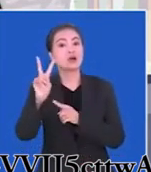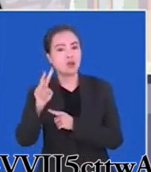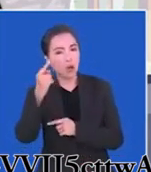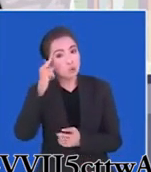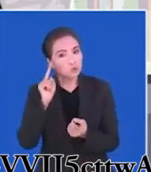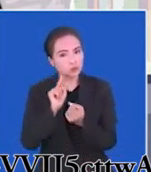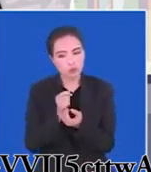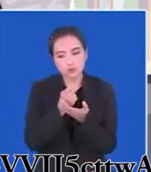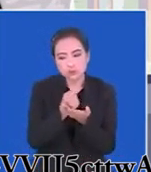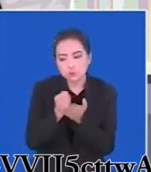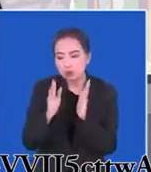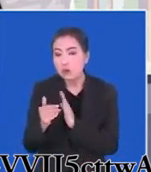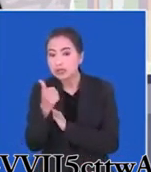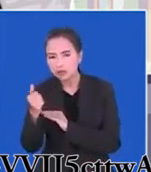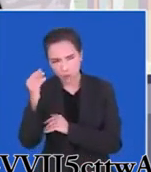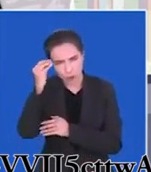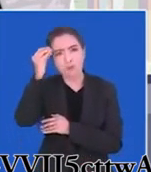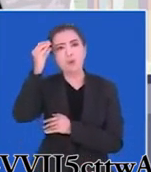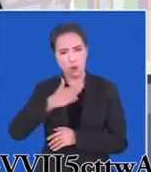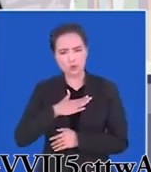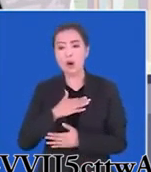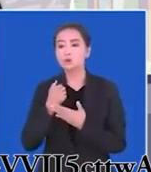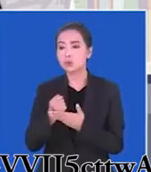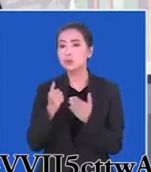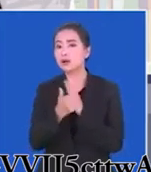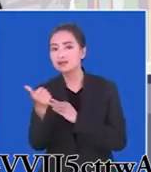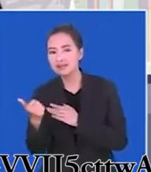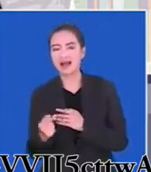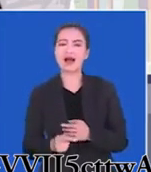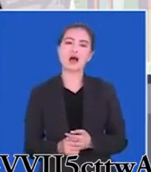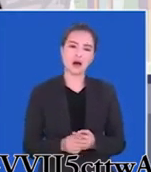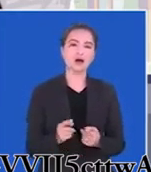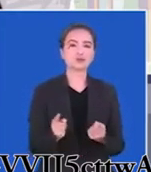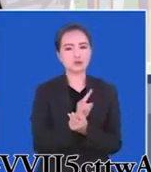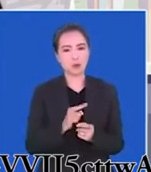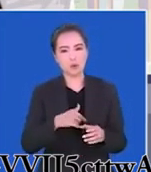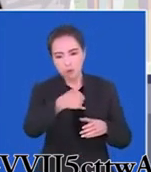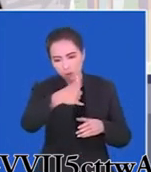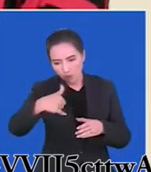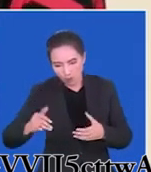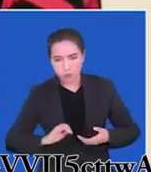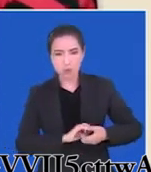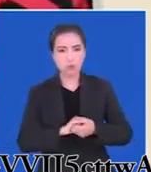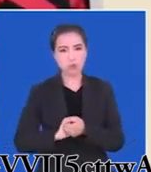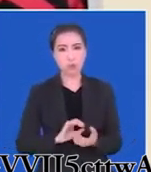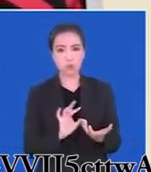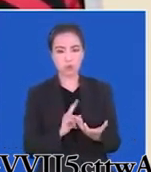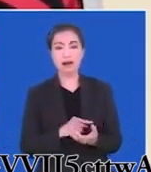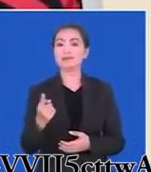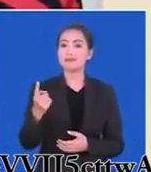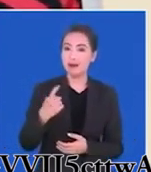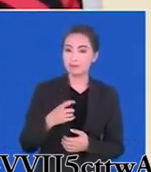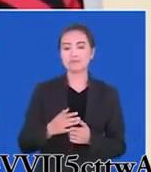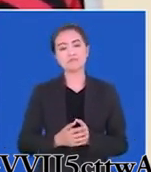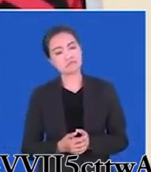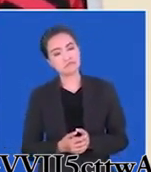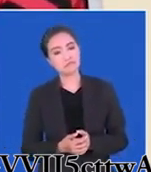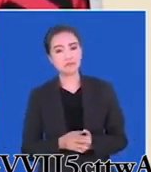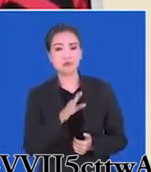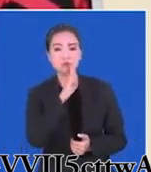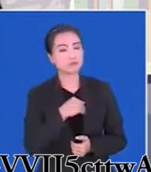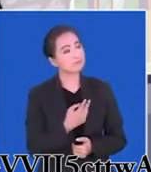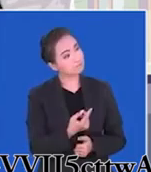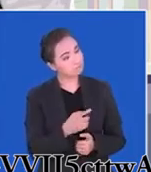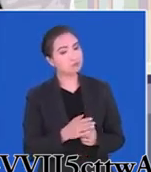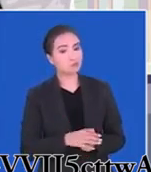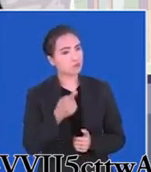วยเหลือผู้อื่นจากความรู้ที่มีเพื่อให้คุณมีสังคมออนไลน์ที่มีคุณภาพมากขึ้นครับมีคนมาถามใส่เราไงใช่ไหมมีคนมาถามว่าเนี่